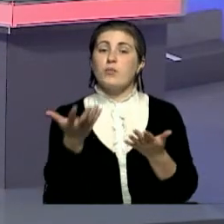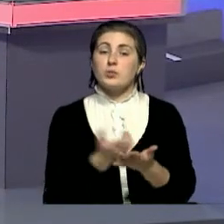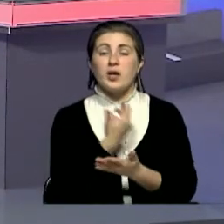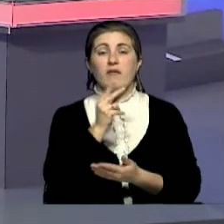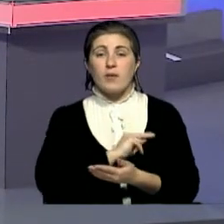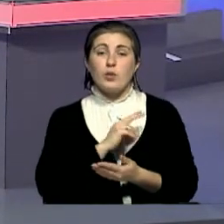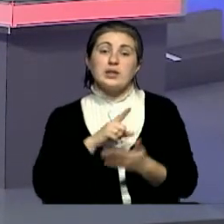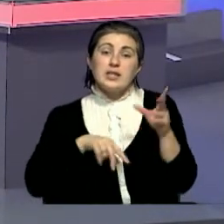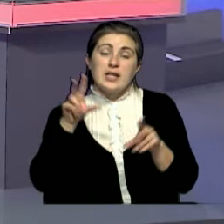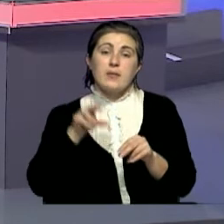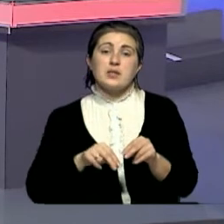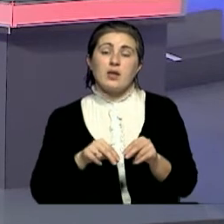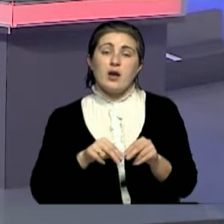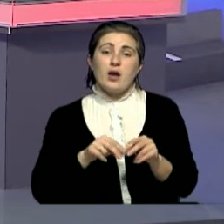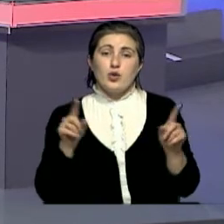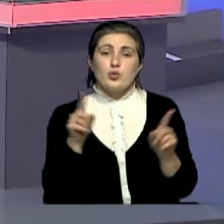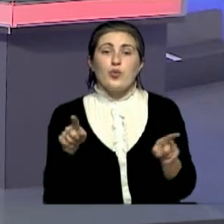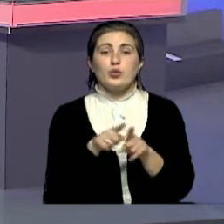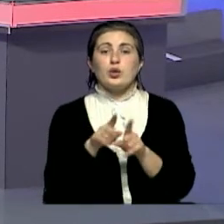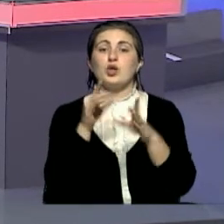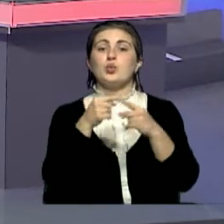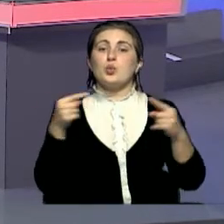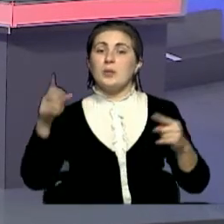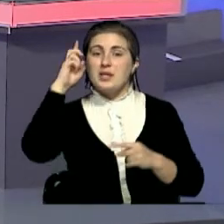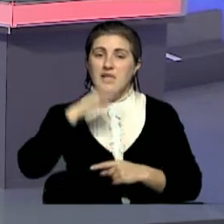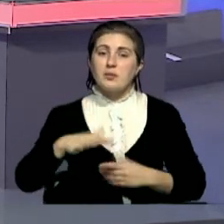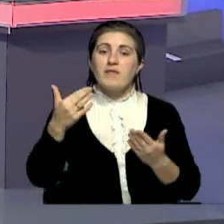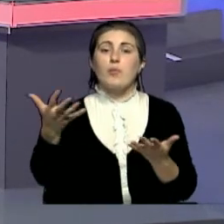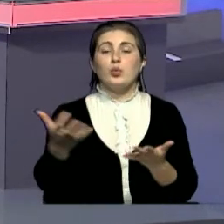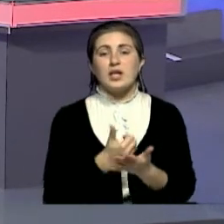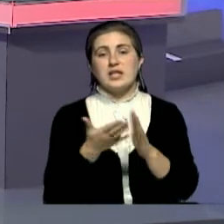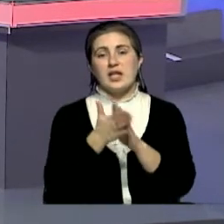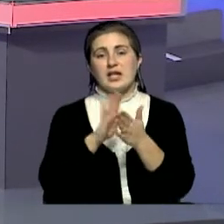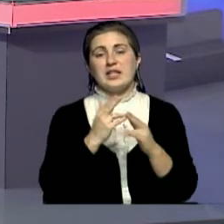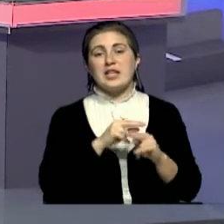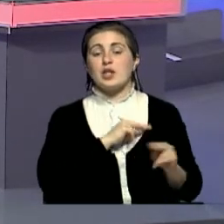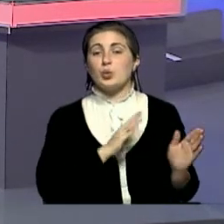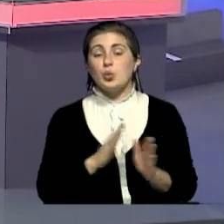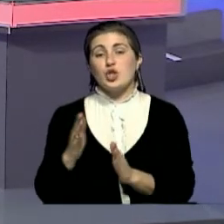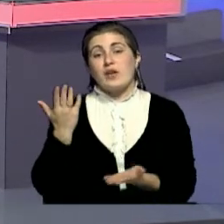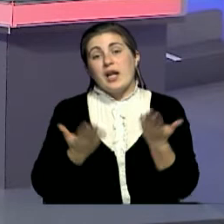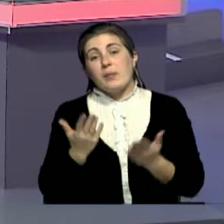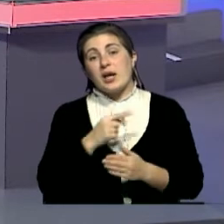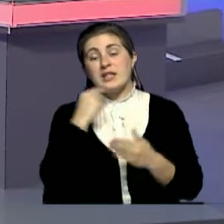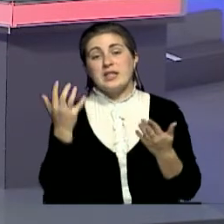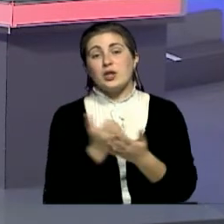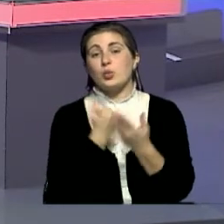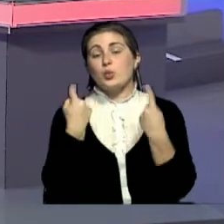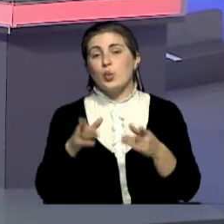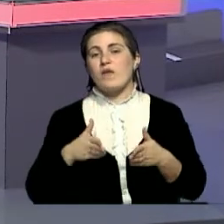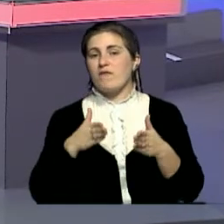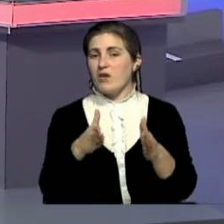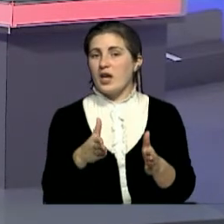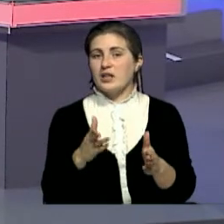в работе. Ну, надеемся, что все-таки с другими странами вам удастся наладить это сотрудничество, либо Россия найдет просто другой выход,